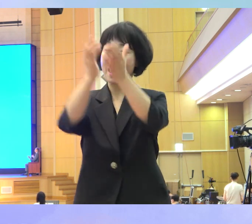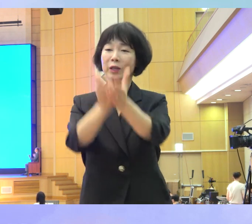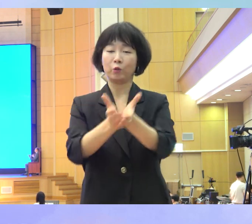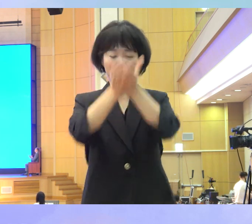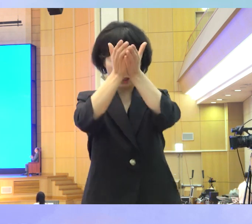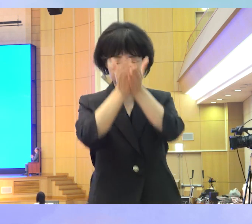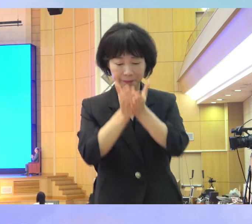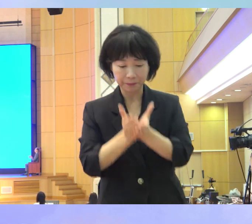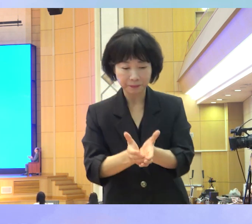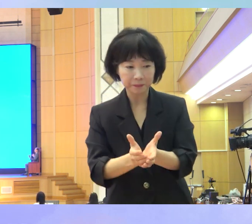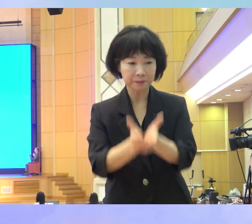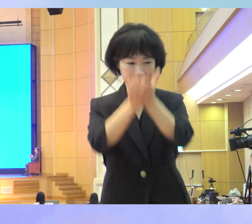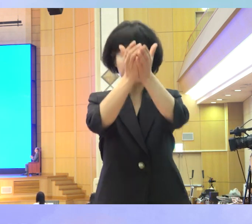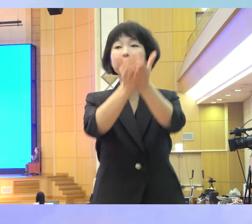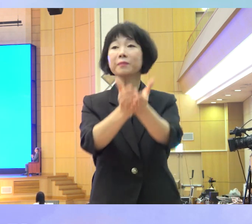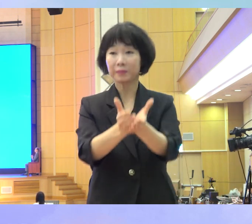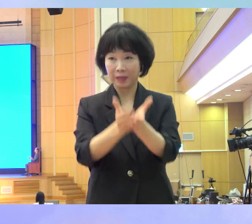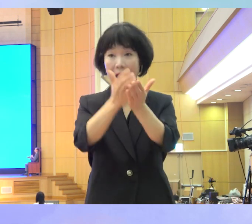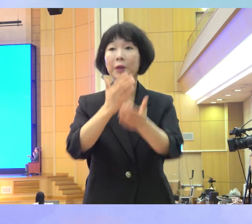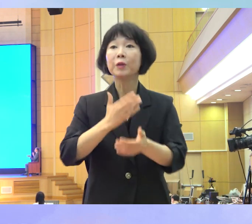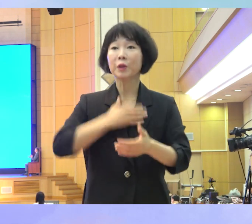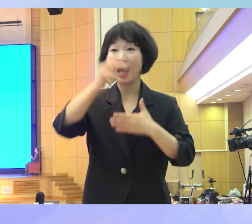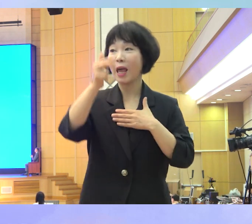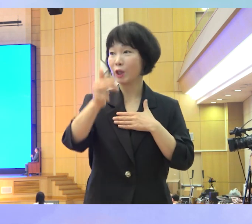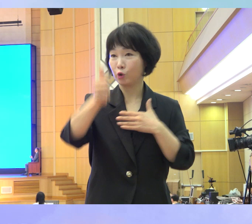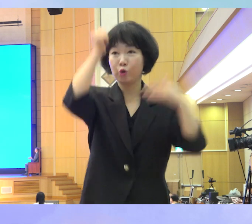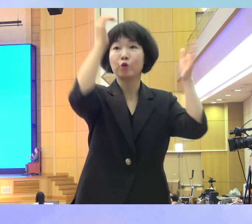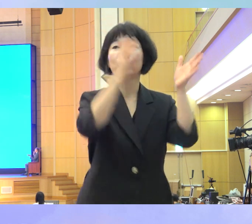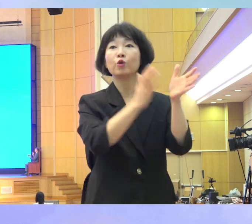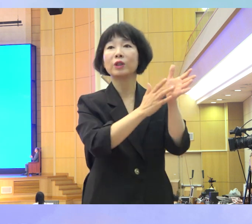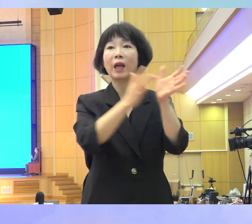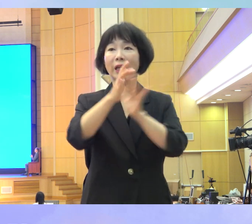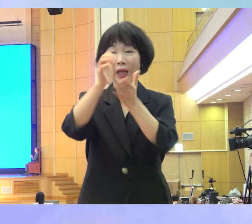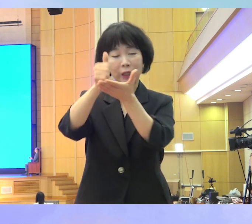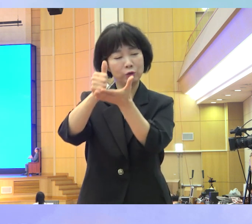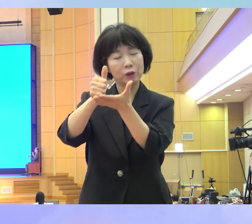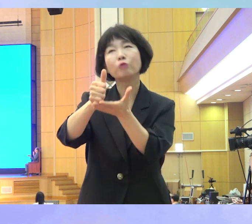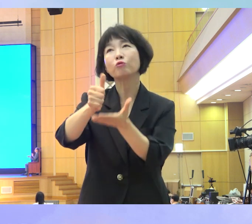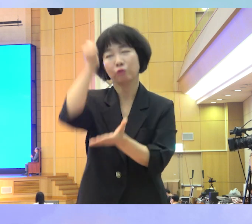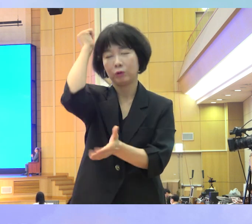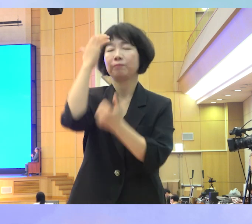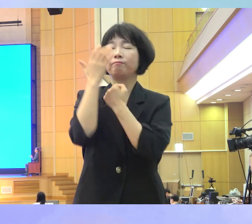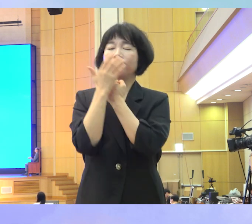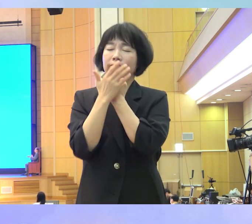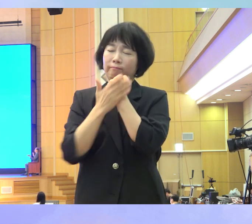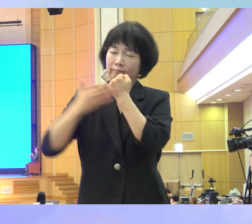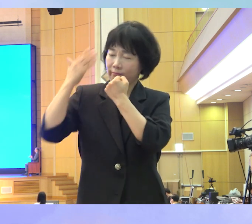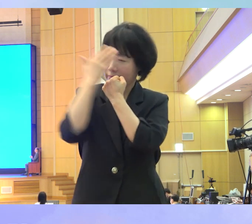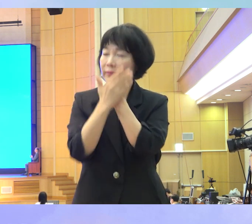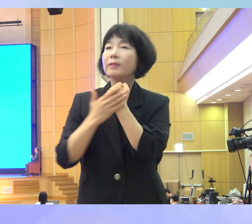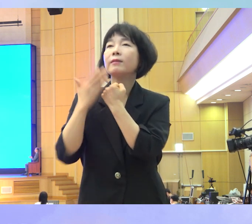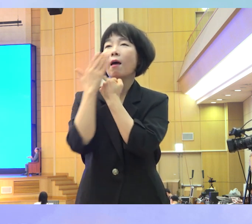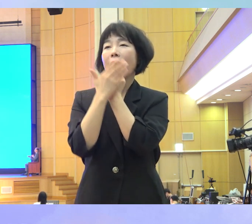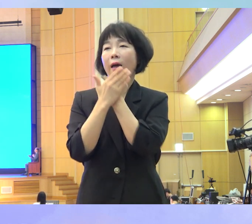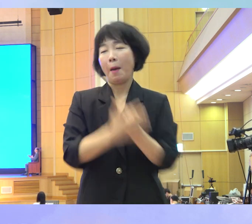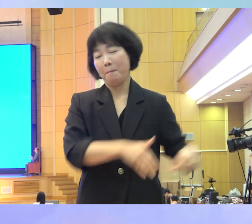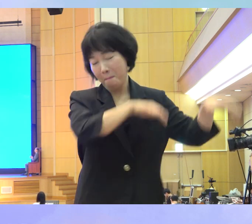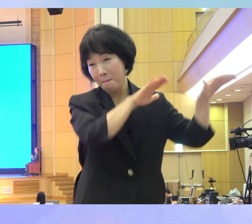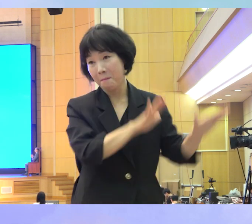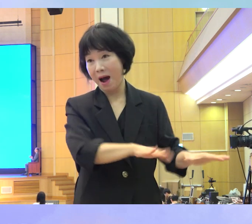창파의 배 띄워 내 주 예수 은혜의